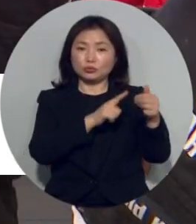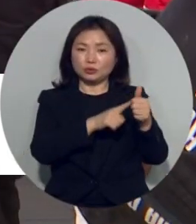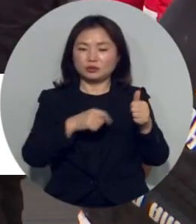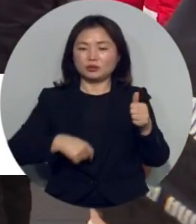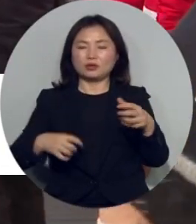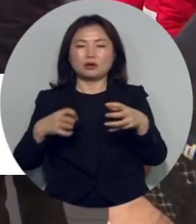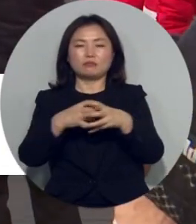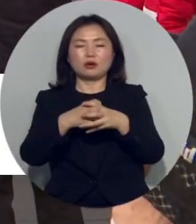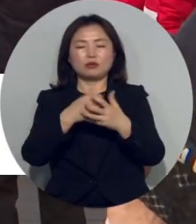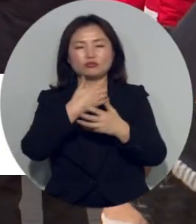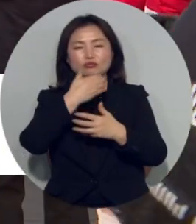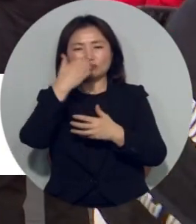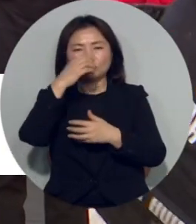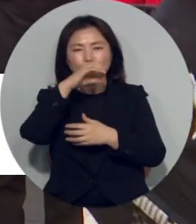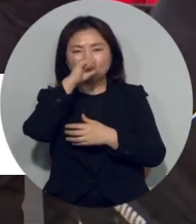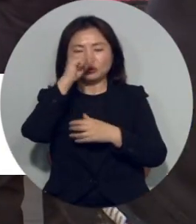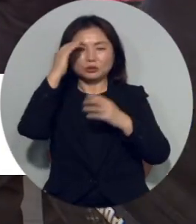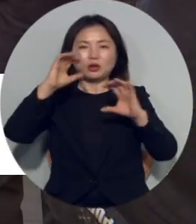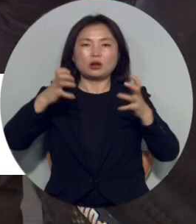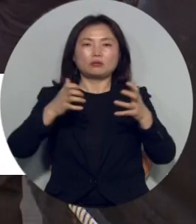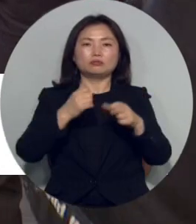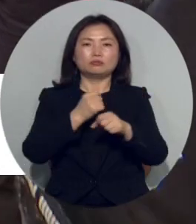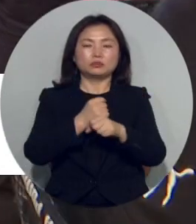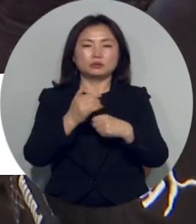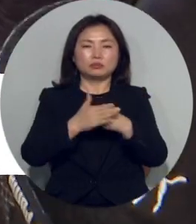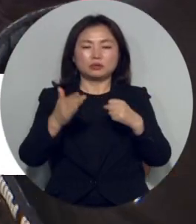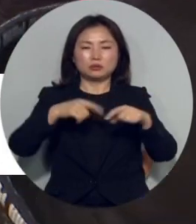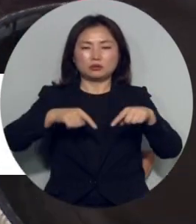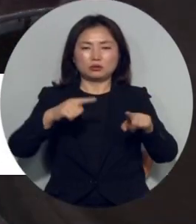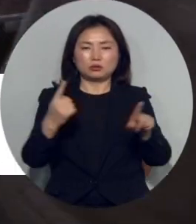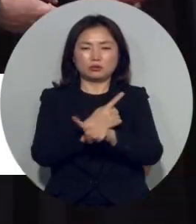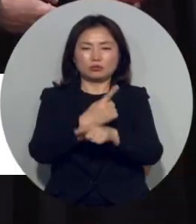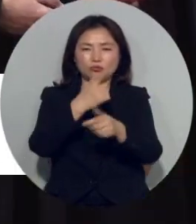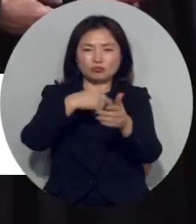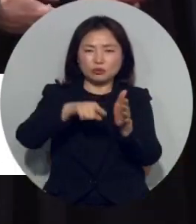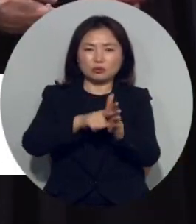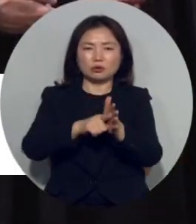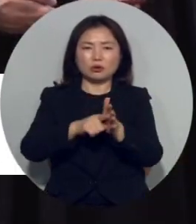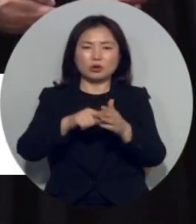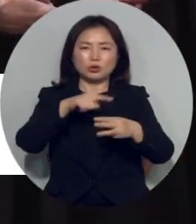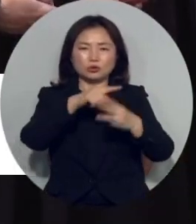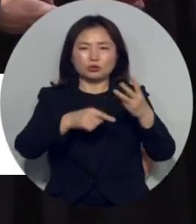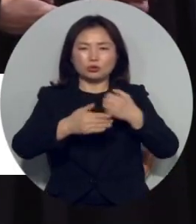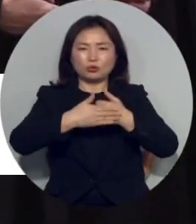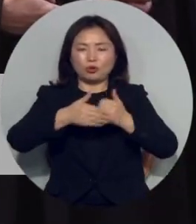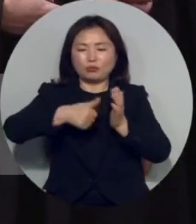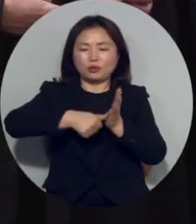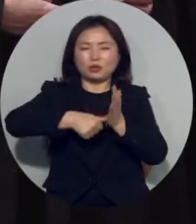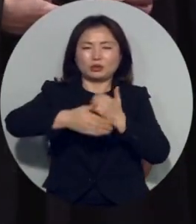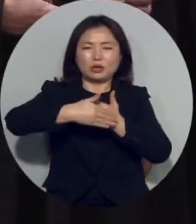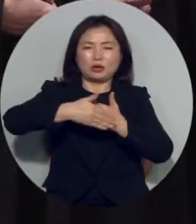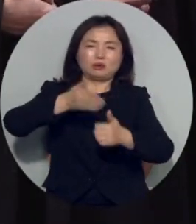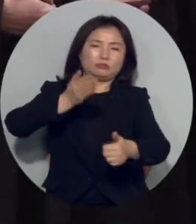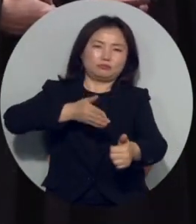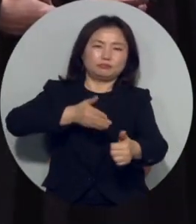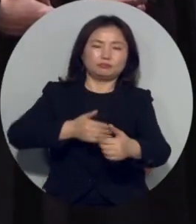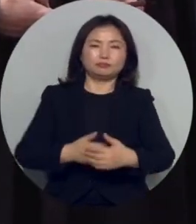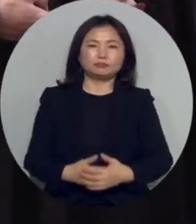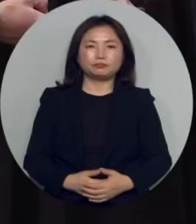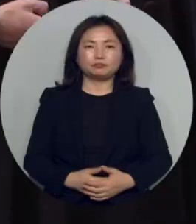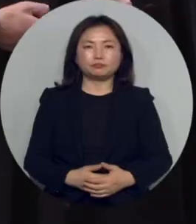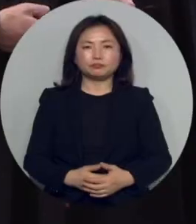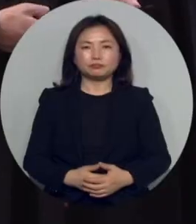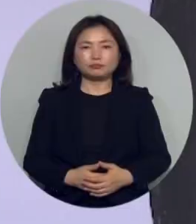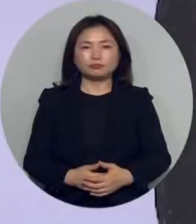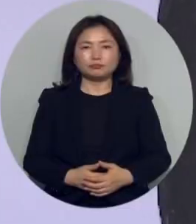자신이 꿈꾸는 더 좋은 대한민국이라며 정권 교체를 위해 윤 후보 지지를 다시 한 번 더 부탁했습니다.